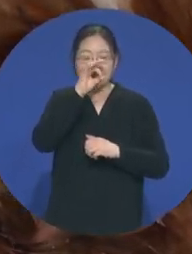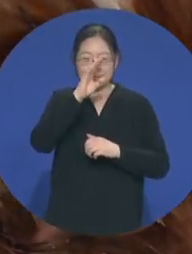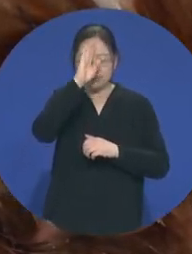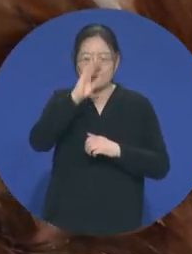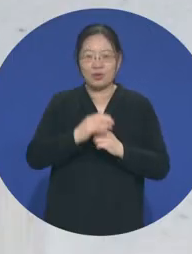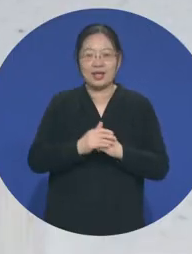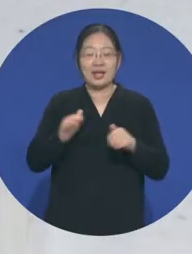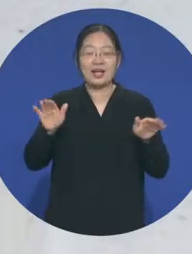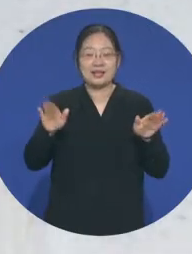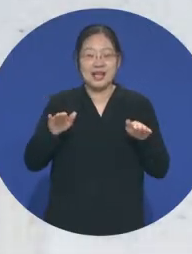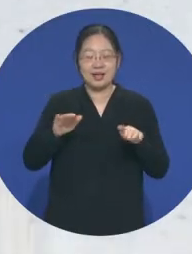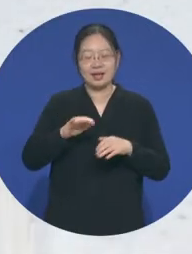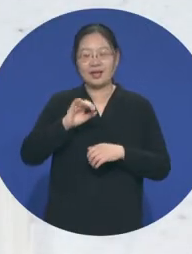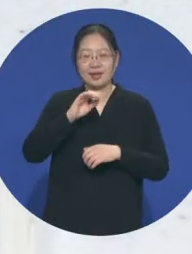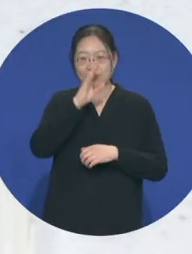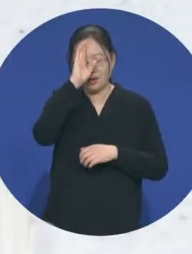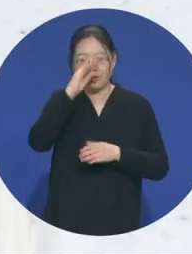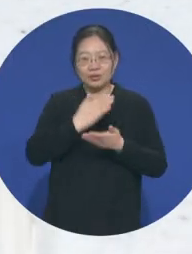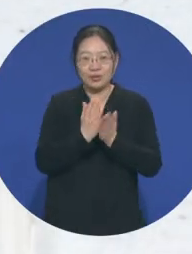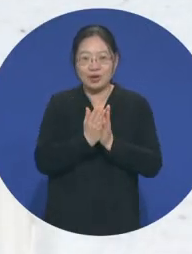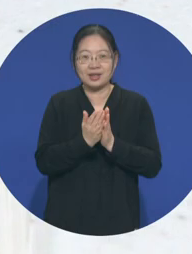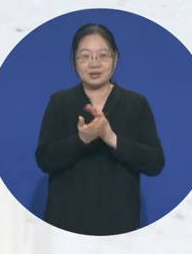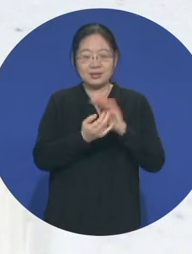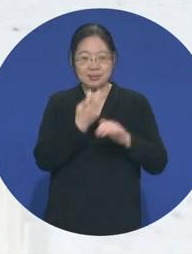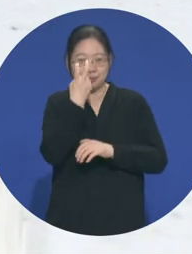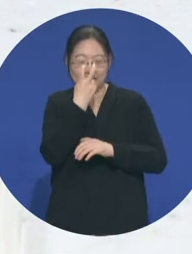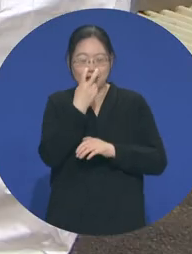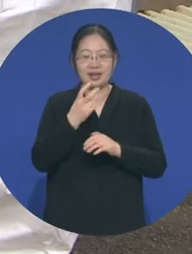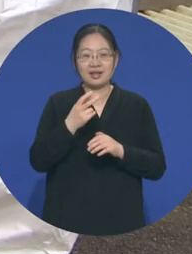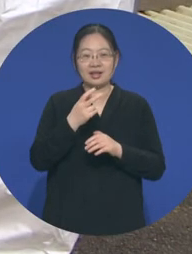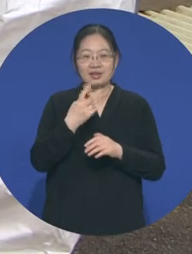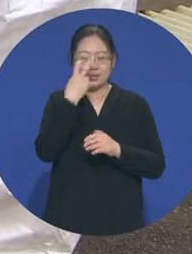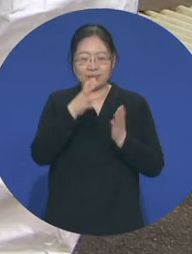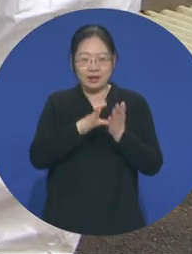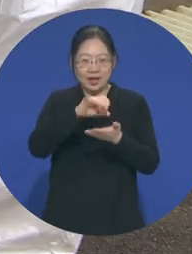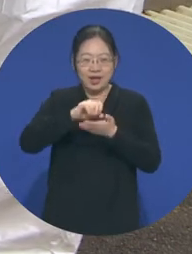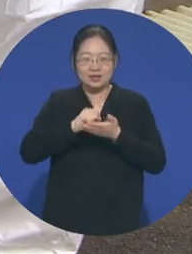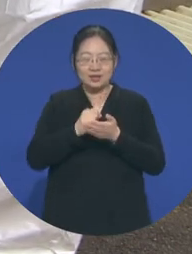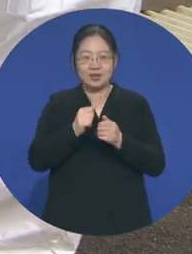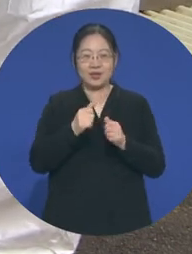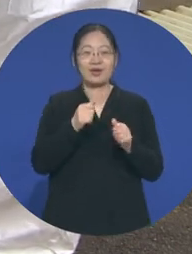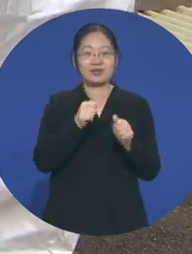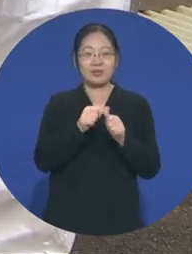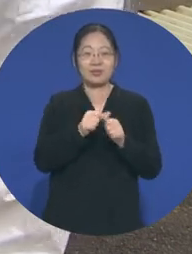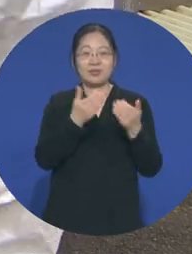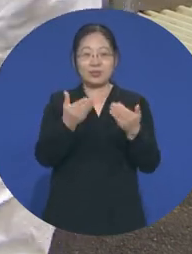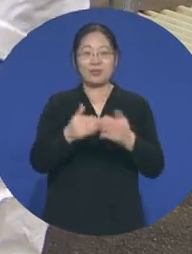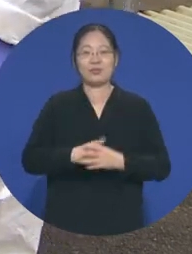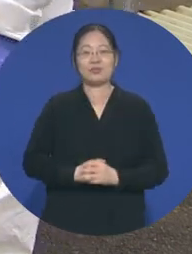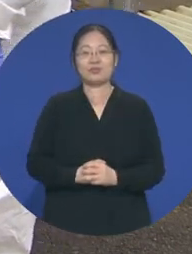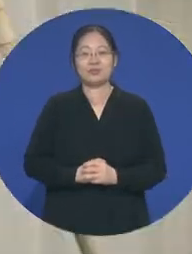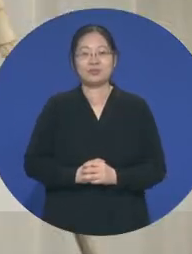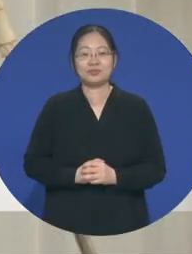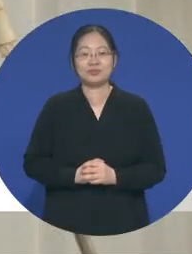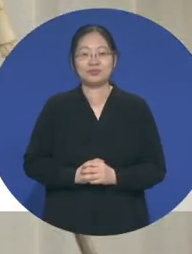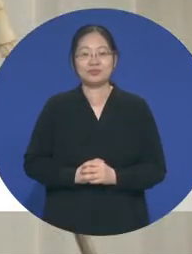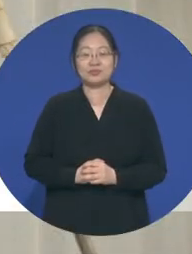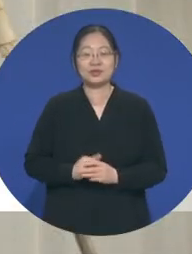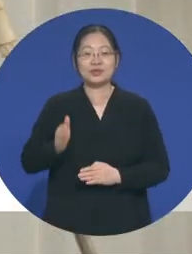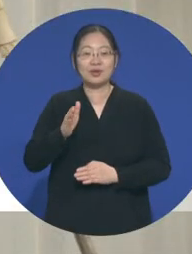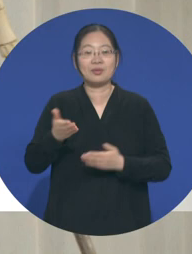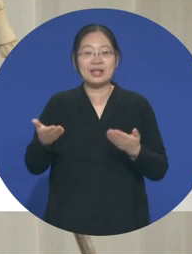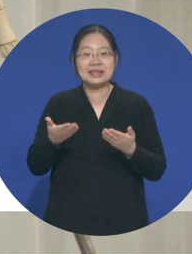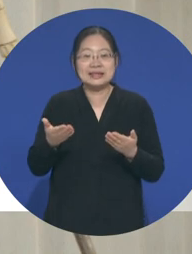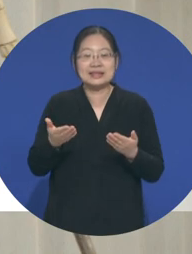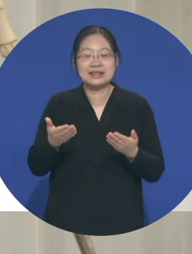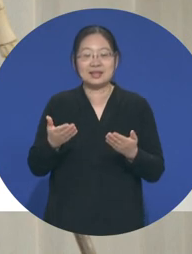인플루엔자 등 재난성 가축 질병을 예찰하고 시료를 채취해 컨설팅을 진행하는 사업입니다 전문직을